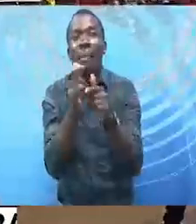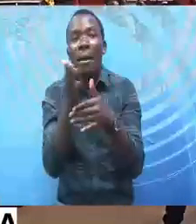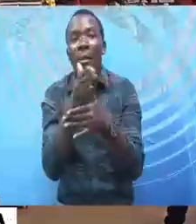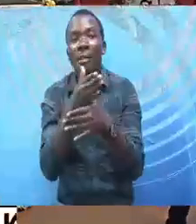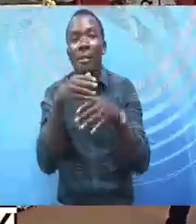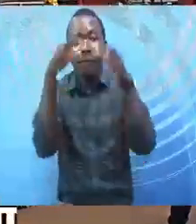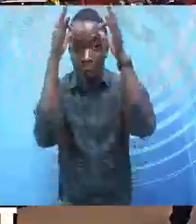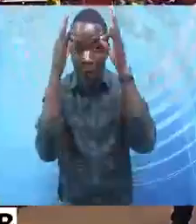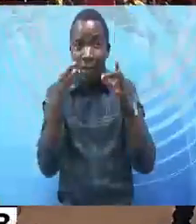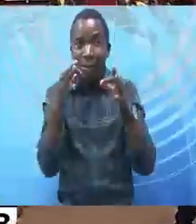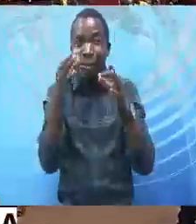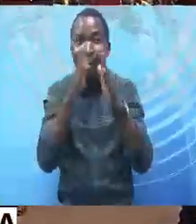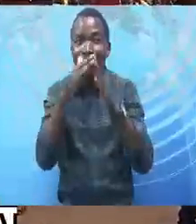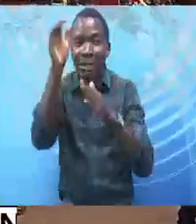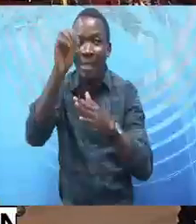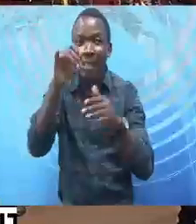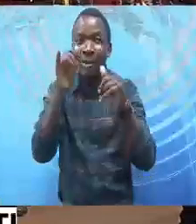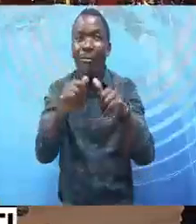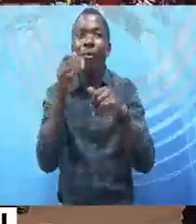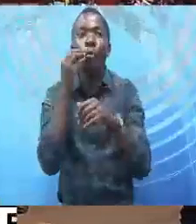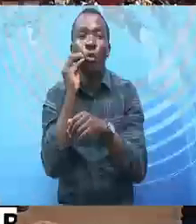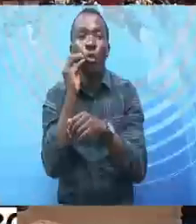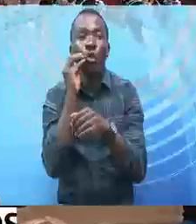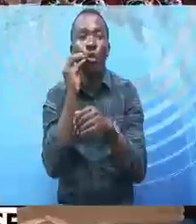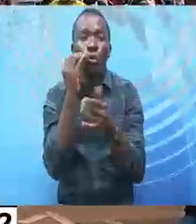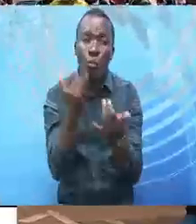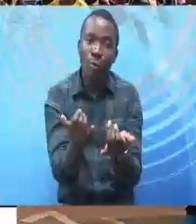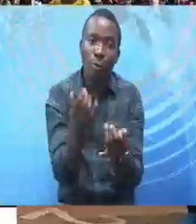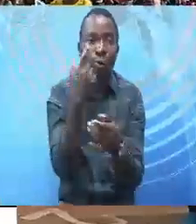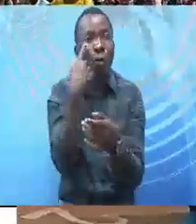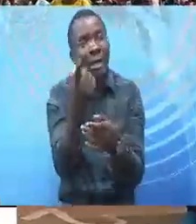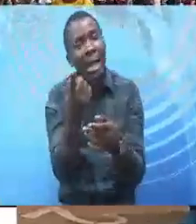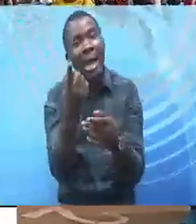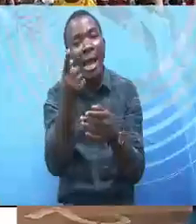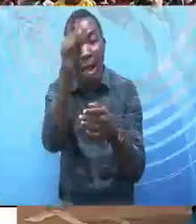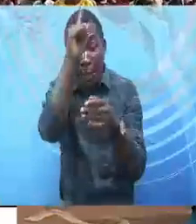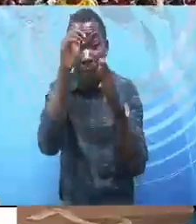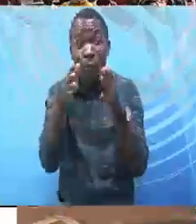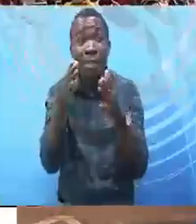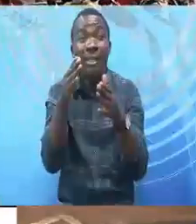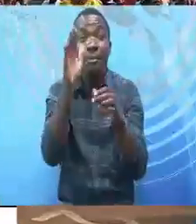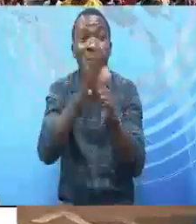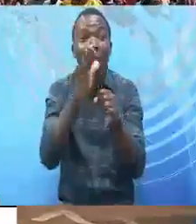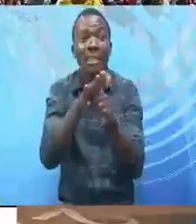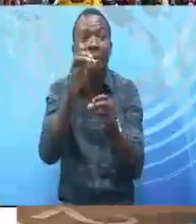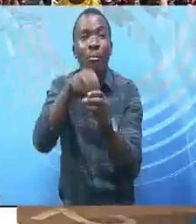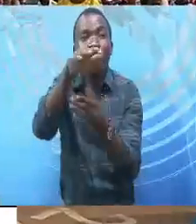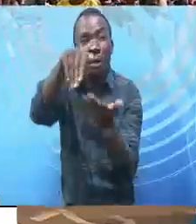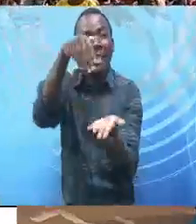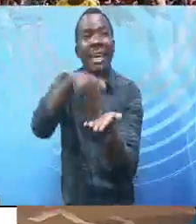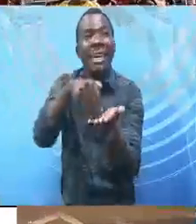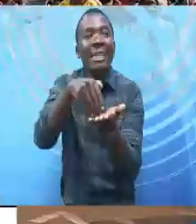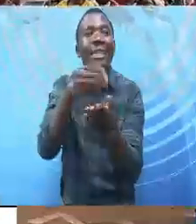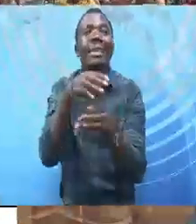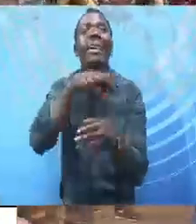ujya muri guma mu rugo. Uyu munsi tubona abaturage benshi baje hano muri gare ya Nyabugogo bagana mu ntara